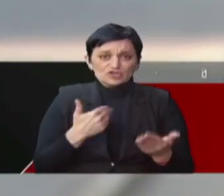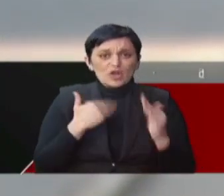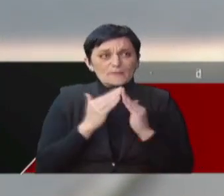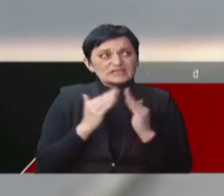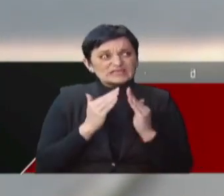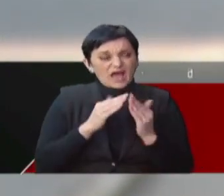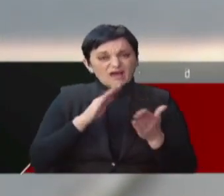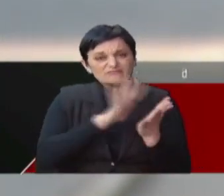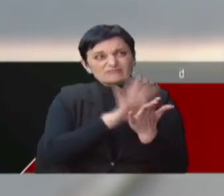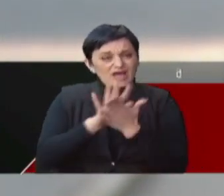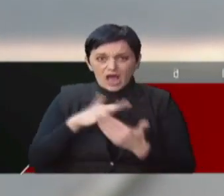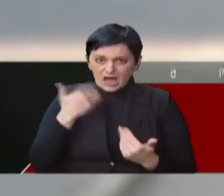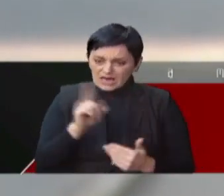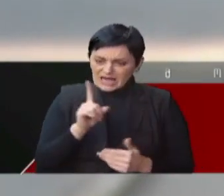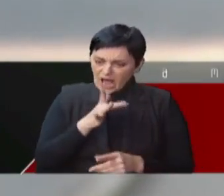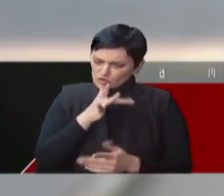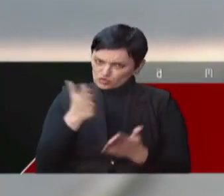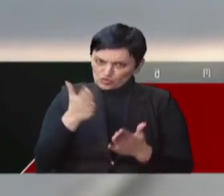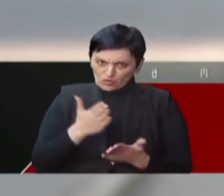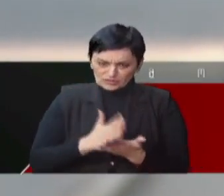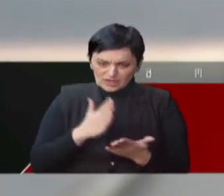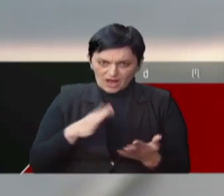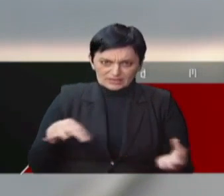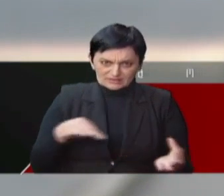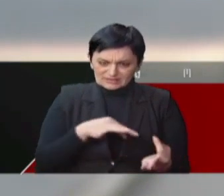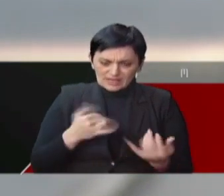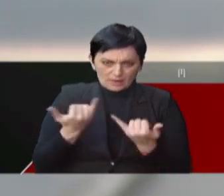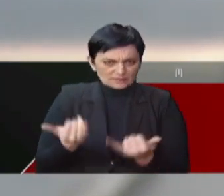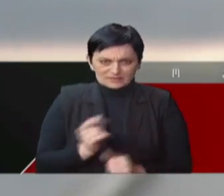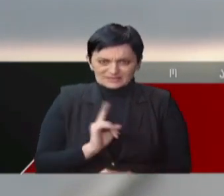მინდა უწესრიგო. თეატრო სამძიმარია. აი